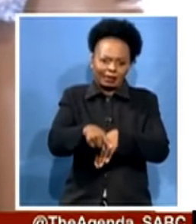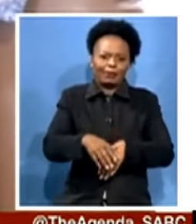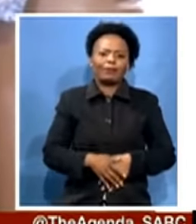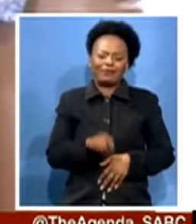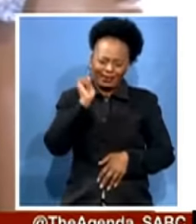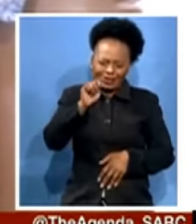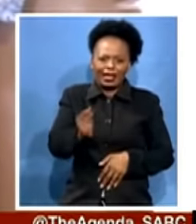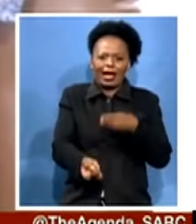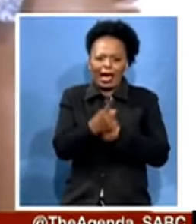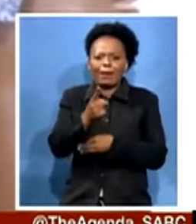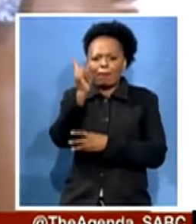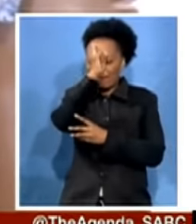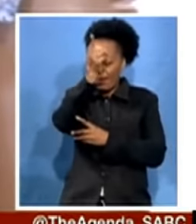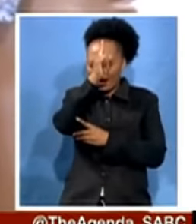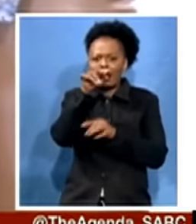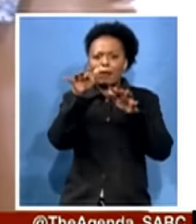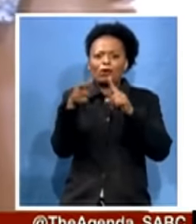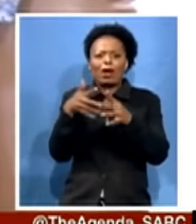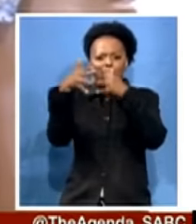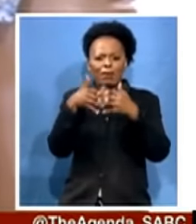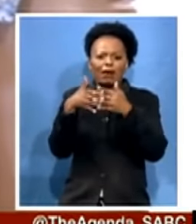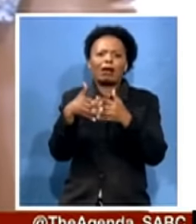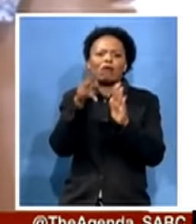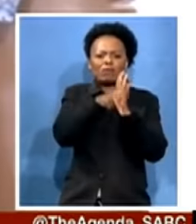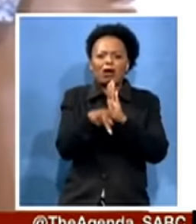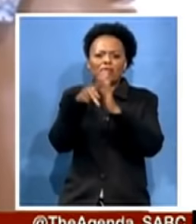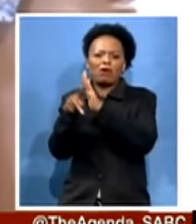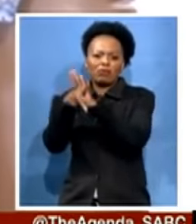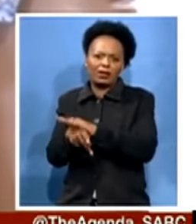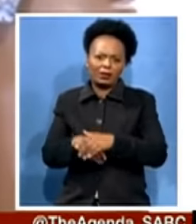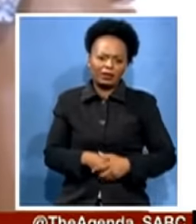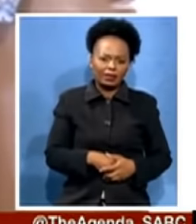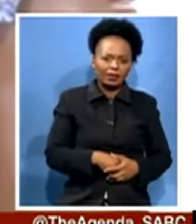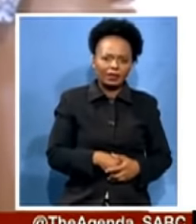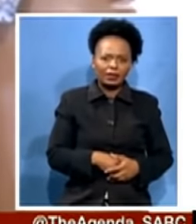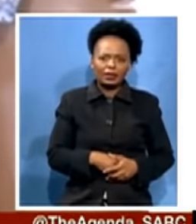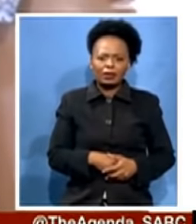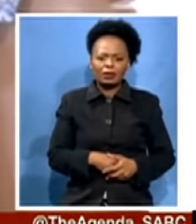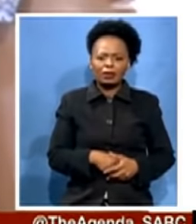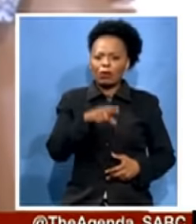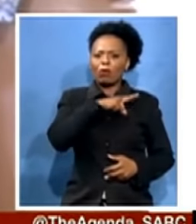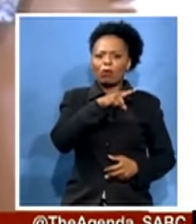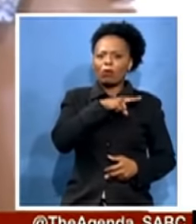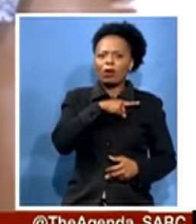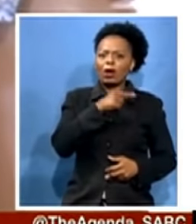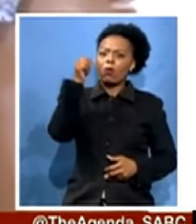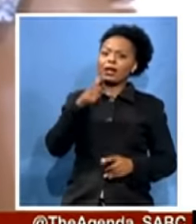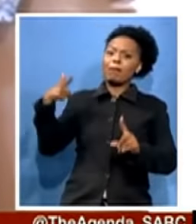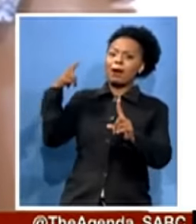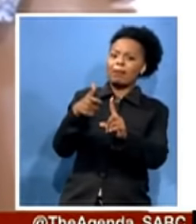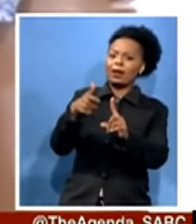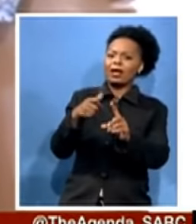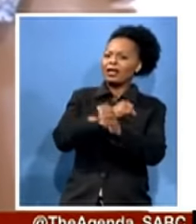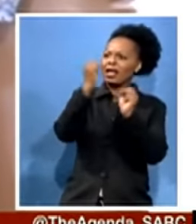Africa akaveli umdadutshulo akazanga shaya umlenze phela uma isigebi akasizwa kuthiwa uqwayisiwe